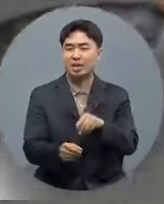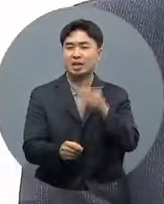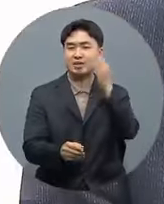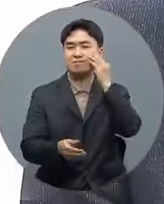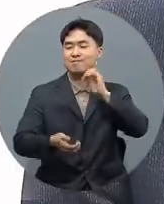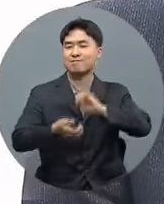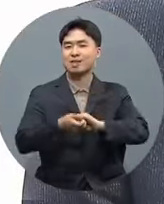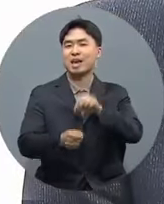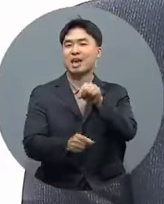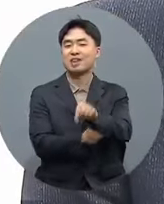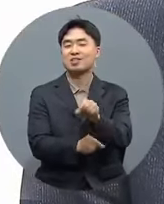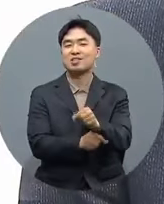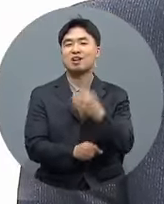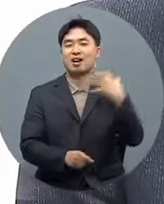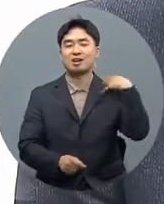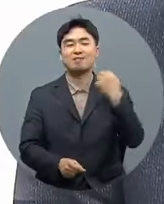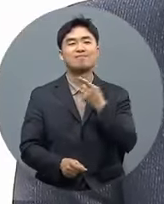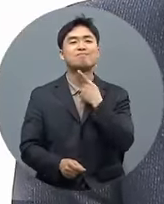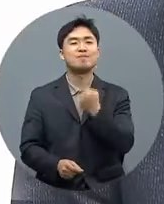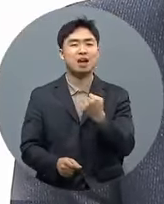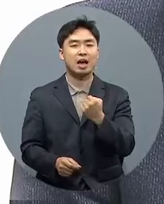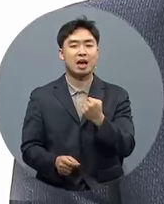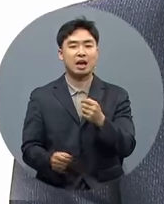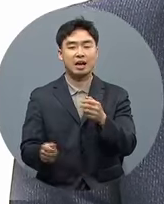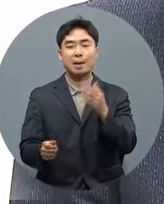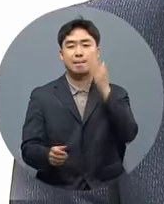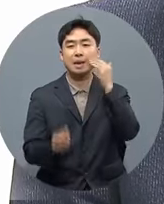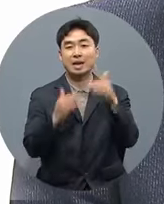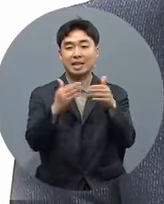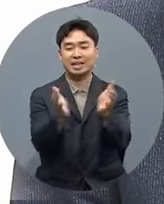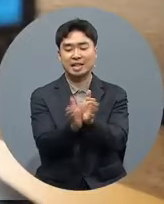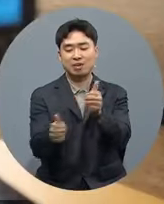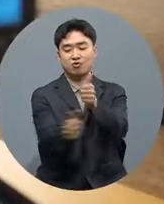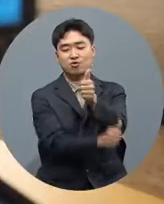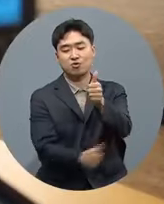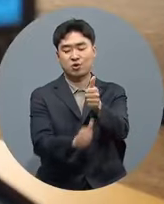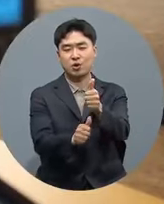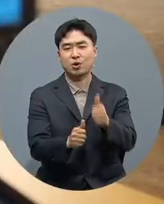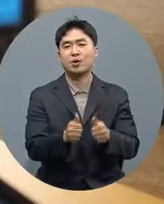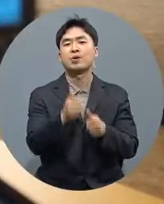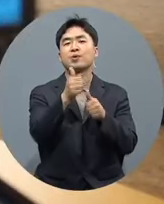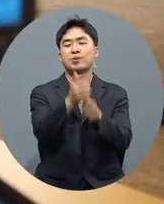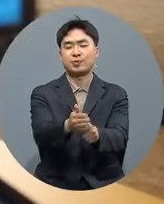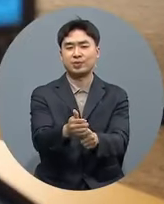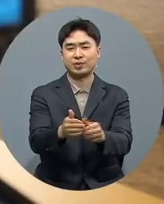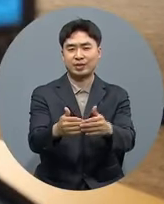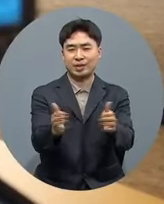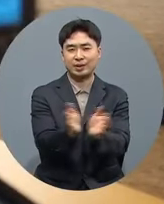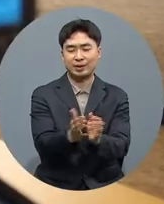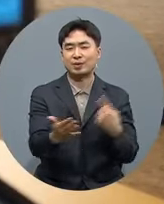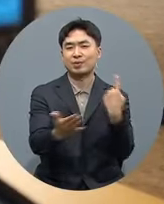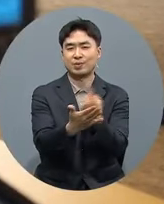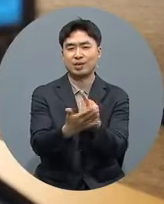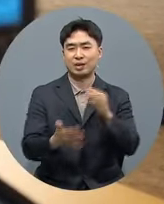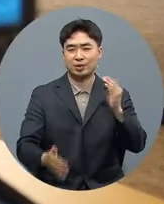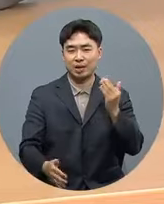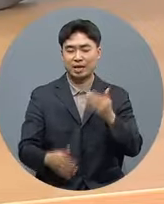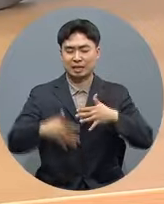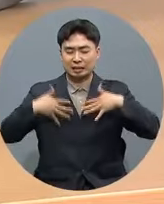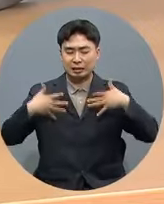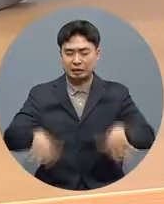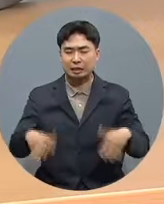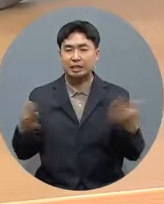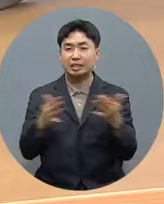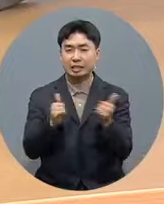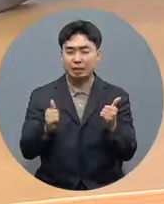등의 경력을 인정받아 거대 야당의 원내 부대표단에 입성했습니다. 김 당선인은 사회적 약자인